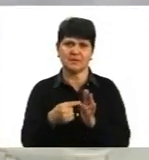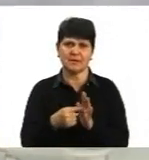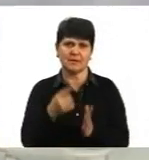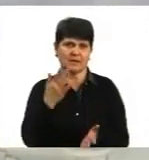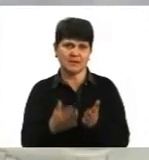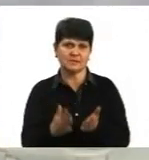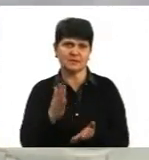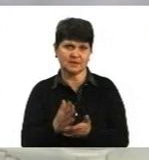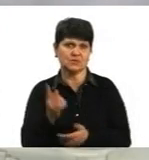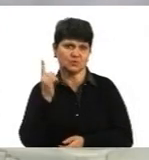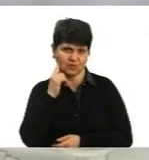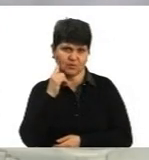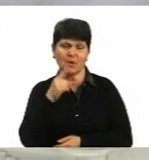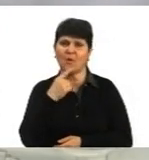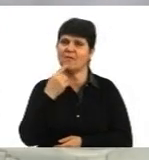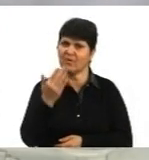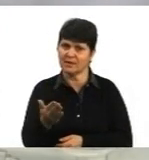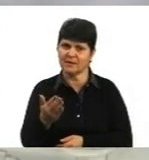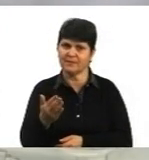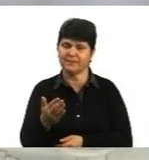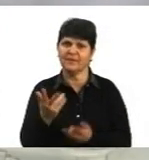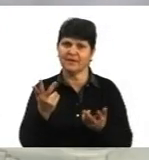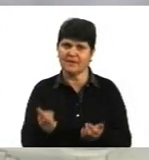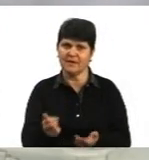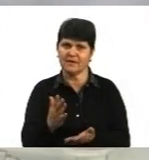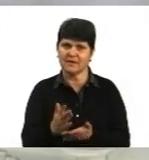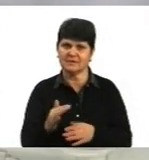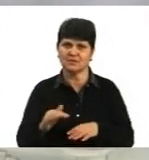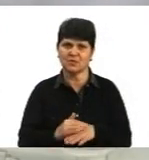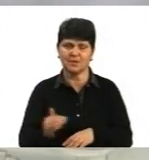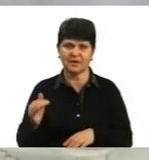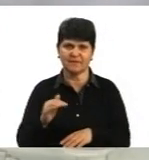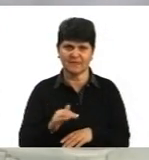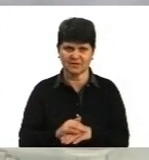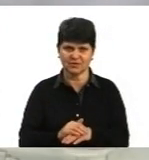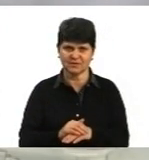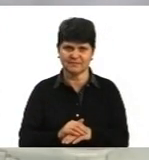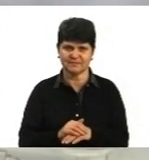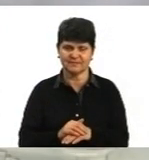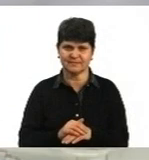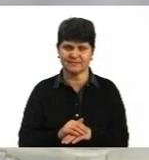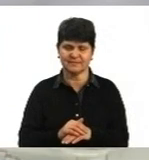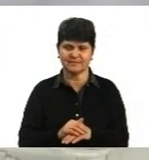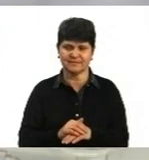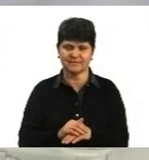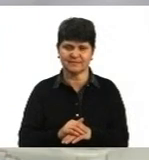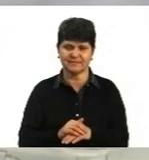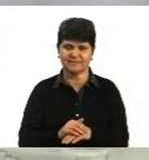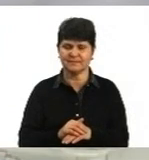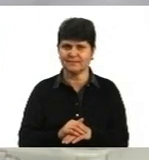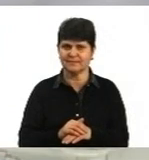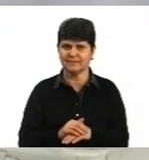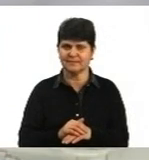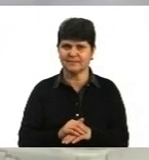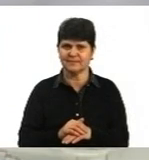Да. Так, ми вас чуємо. Доброго вечора. Добрий вечір. Євгенія звали з Вінниці. Дуже я приємно. Я